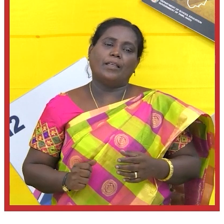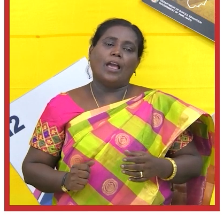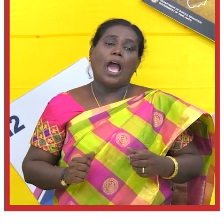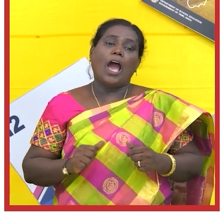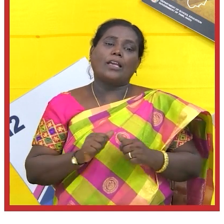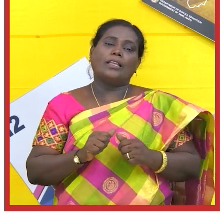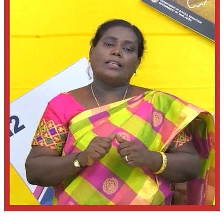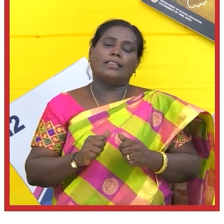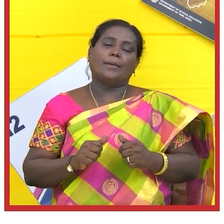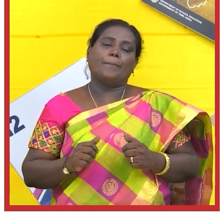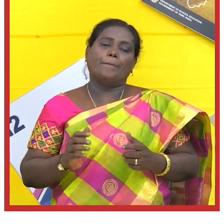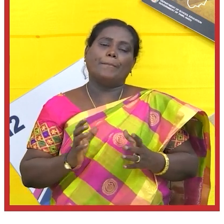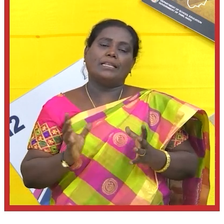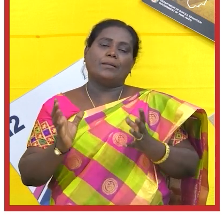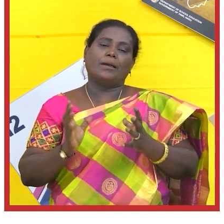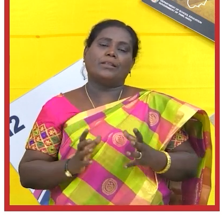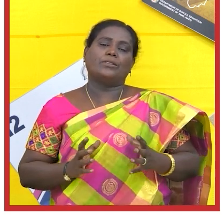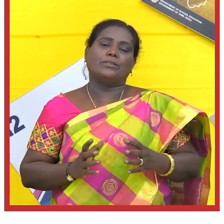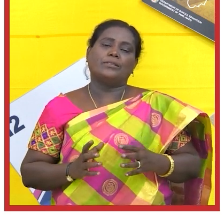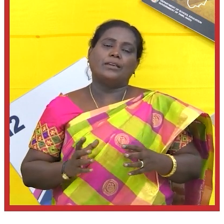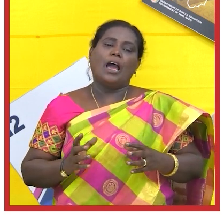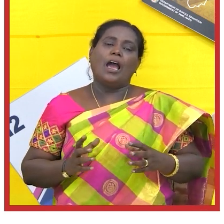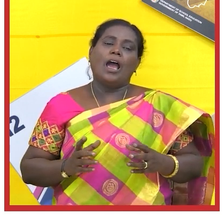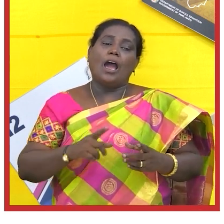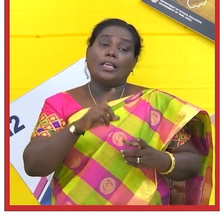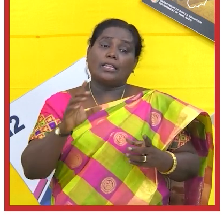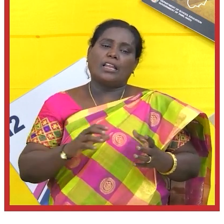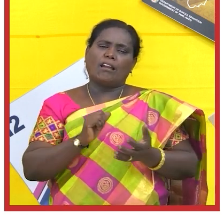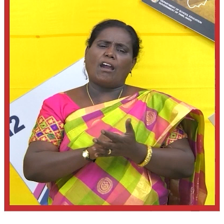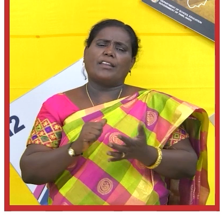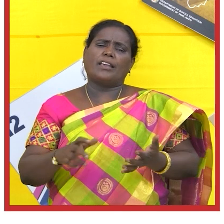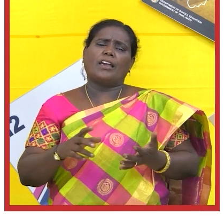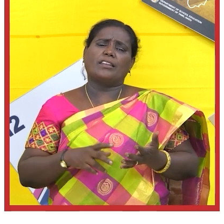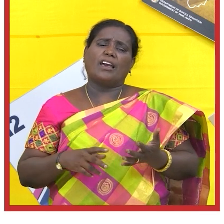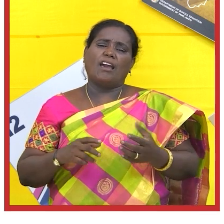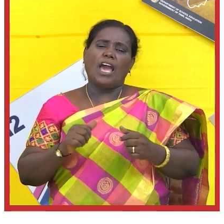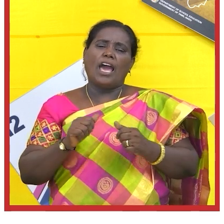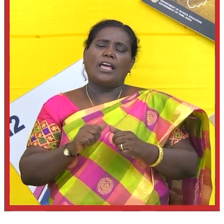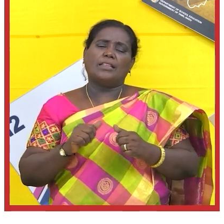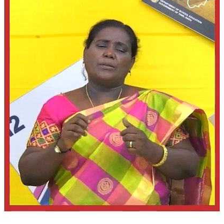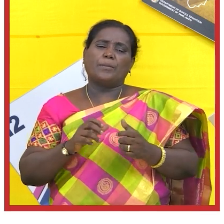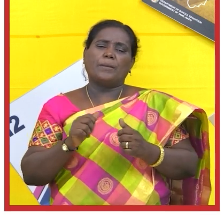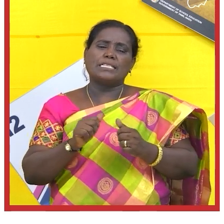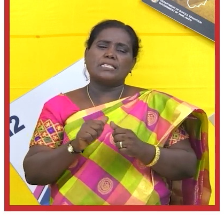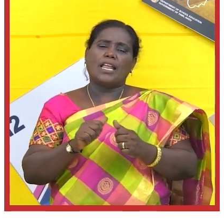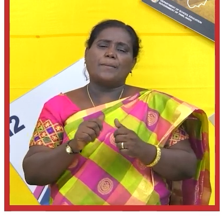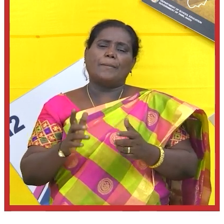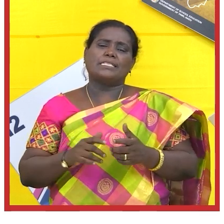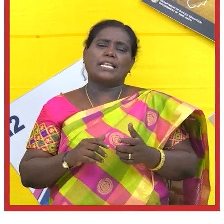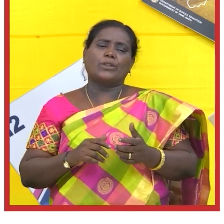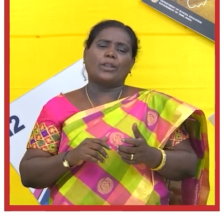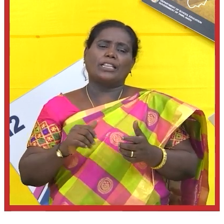டோரதி ஜினராஜதாசா, மார்கரெட் கசின்ஸ் இவர்கள் மூவரும் இணைந்து இந்திய பெண்கள்